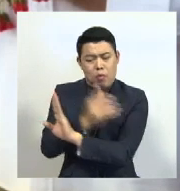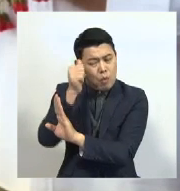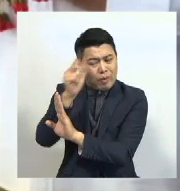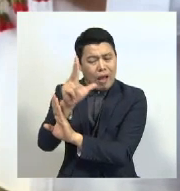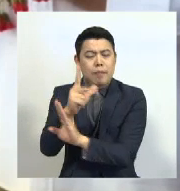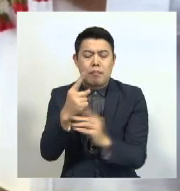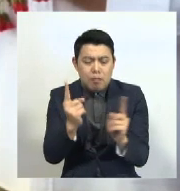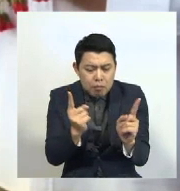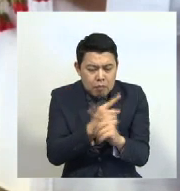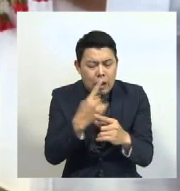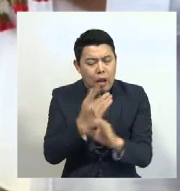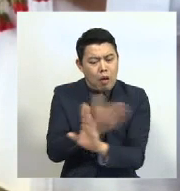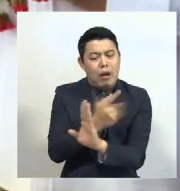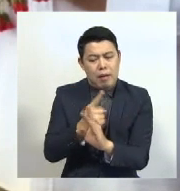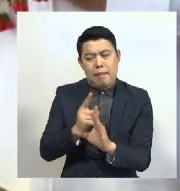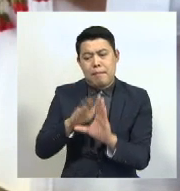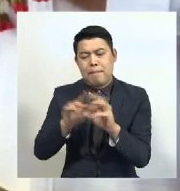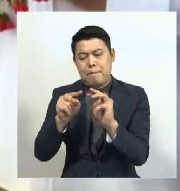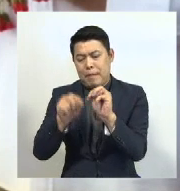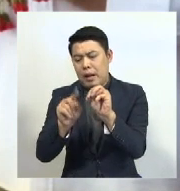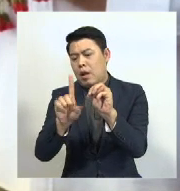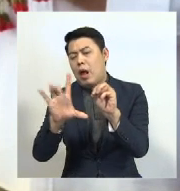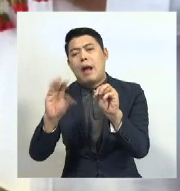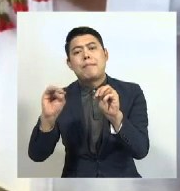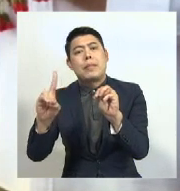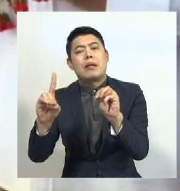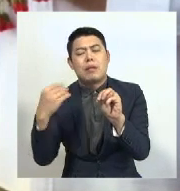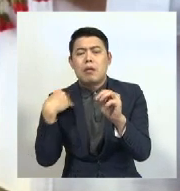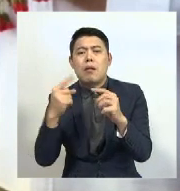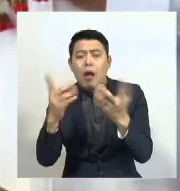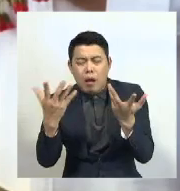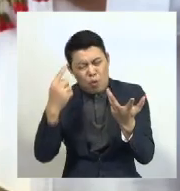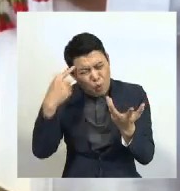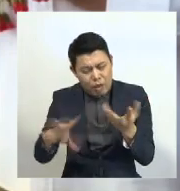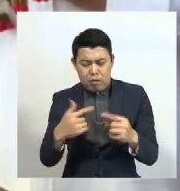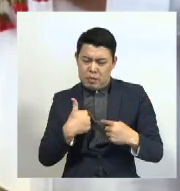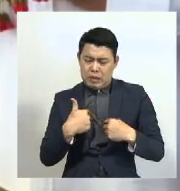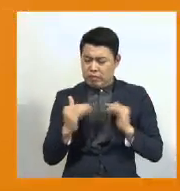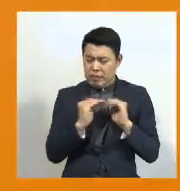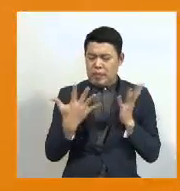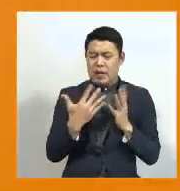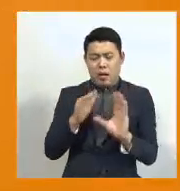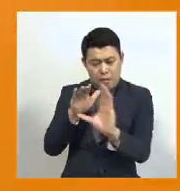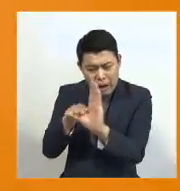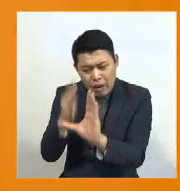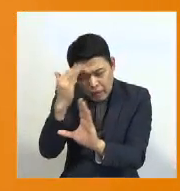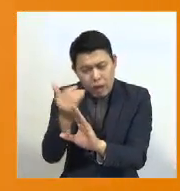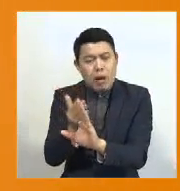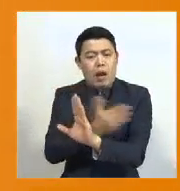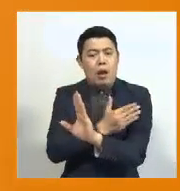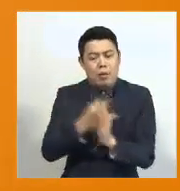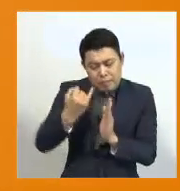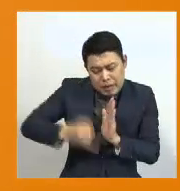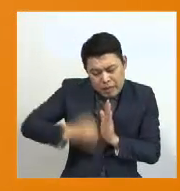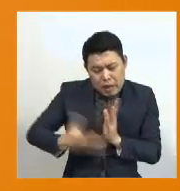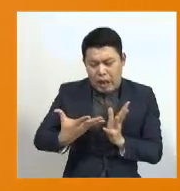วันได้มีการเปลี่ยนแปลงในเรื่องนี้ก็เลยมาใช้มาตรา151อย่างที่บอกไปว่ารู้อยู่แล้วว่าไม่มีสิทธิ์รับเลือกตั้งแล้วก็ขา